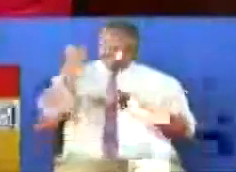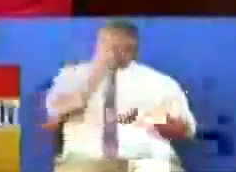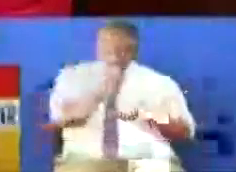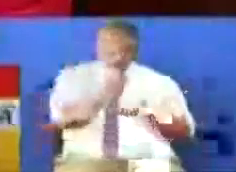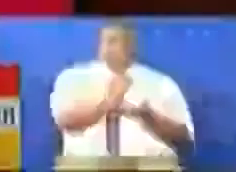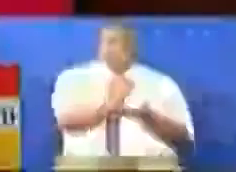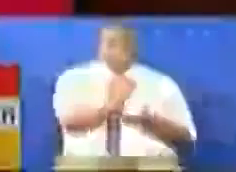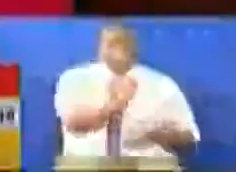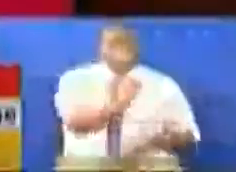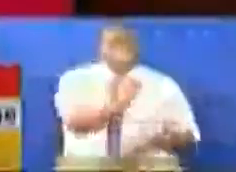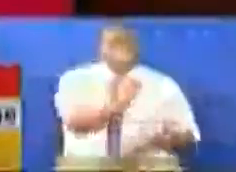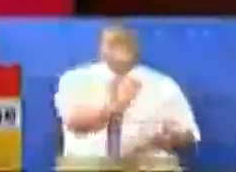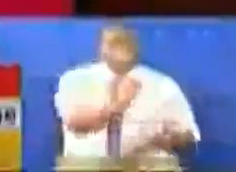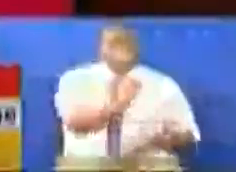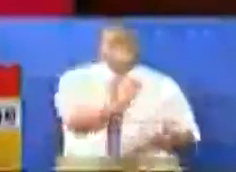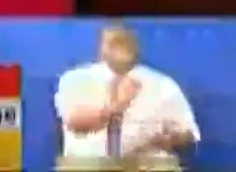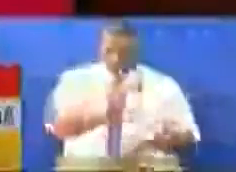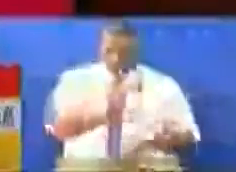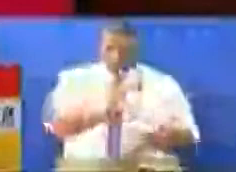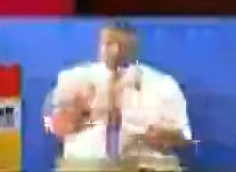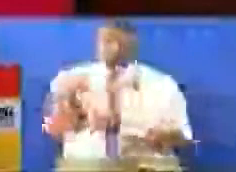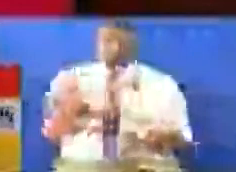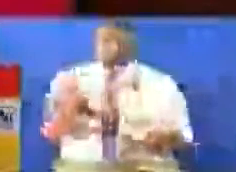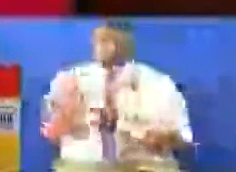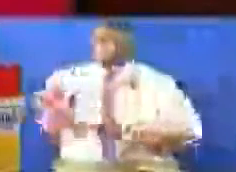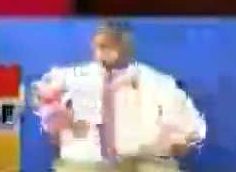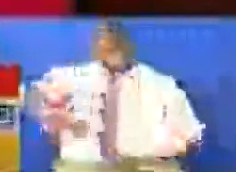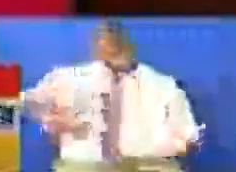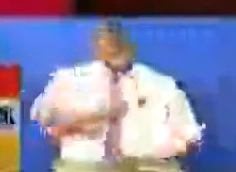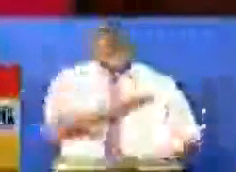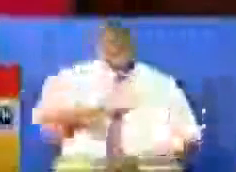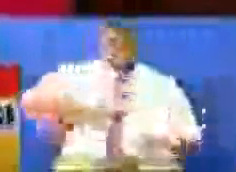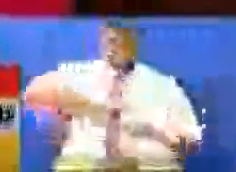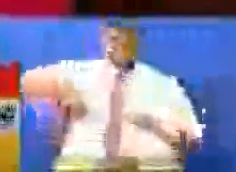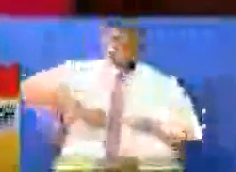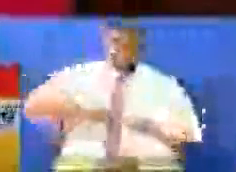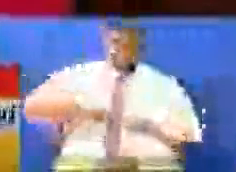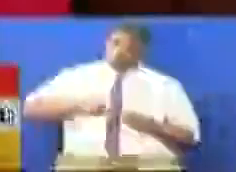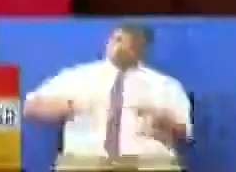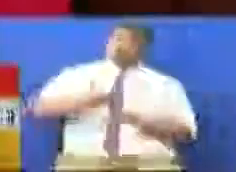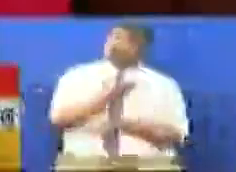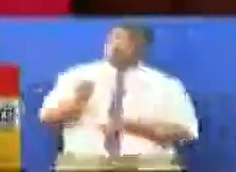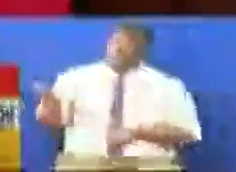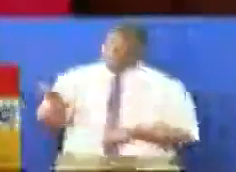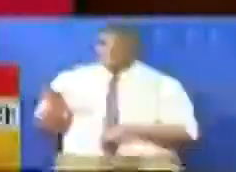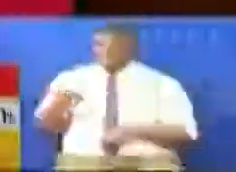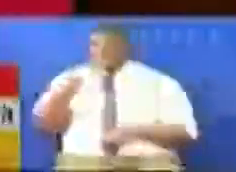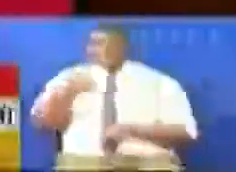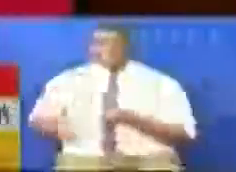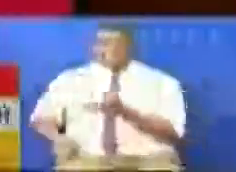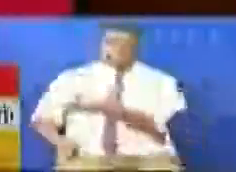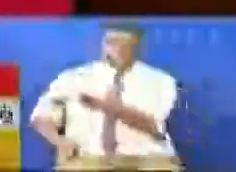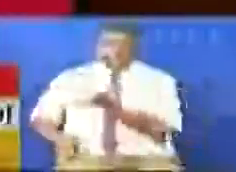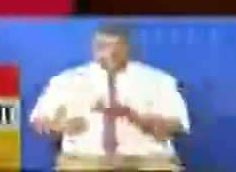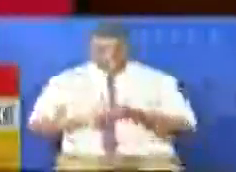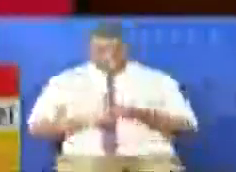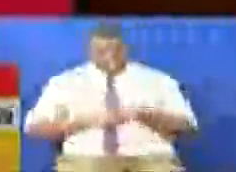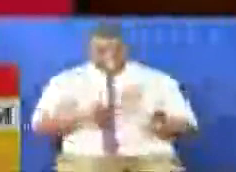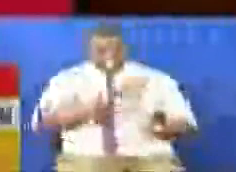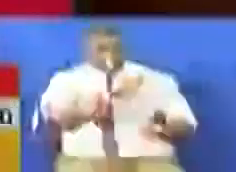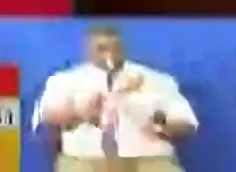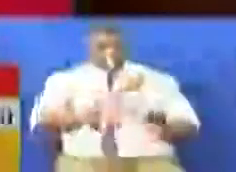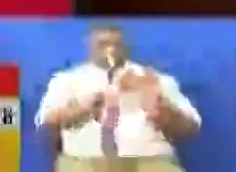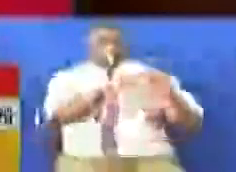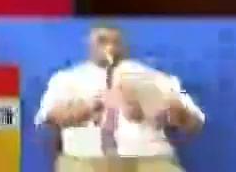kidogo tu, ingeweza kuondoa changamoto pengine tunayoipata ya kuibiwa hata na mitandao mingine ya kibiashara. Wabunge wenzangu wamewahi kulalamika